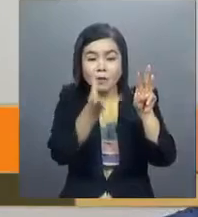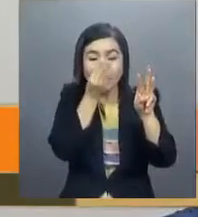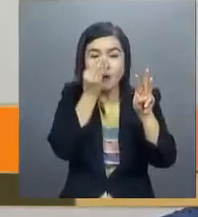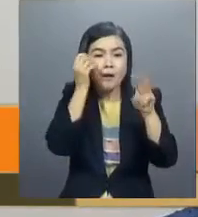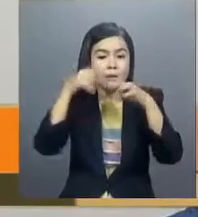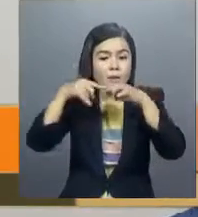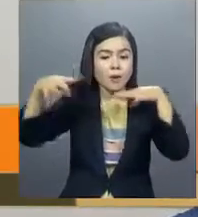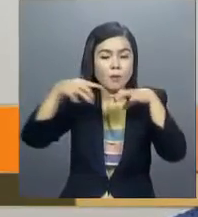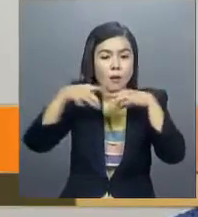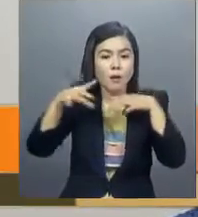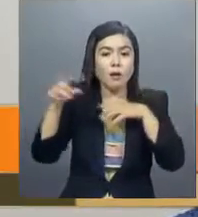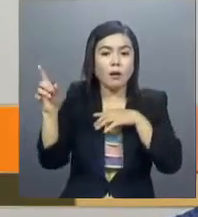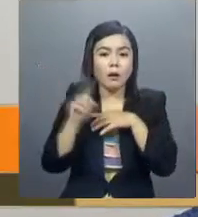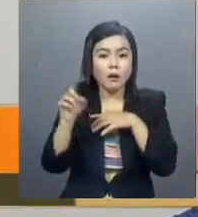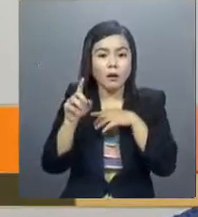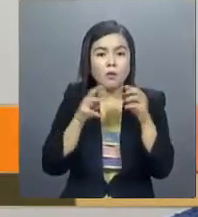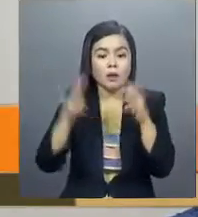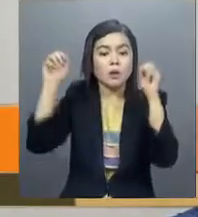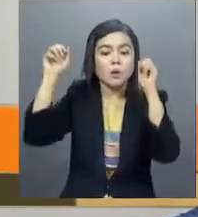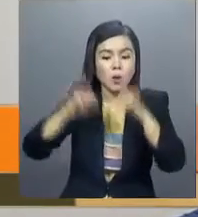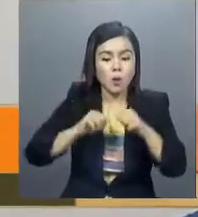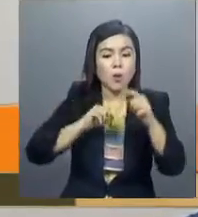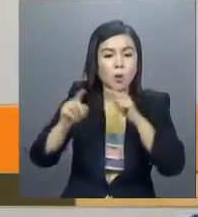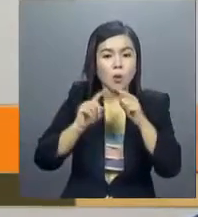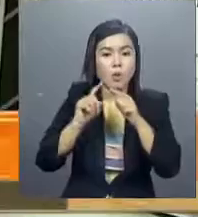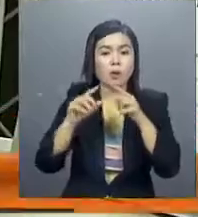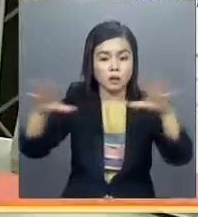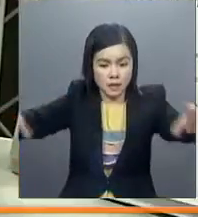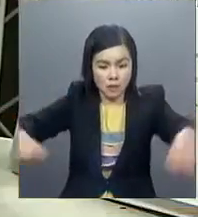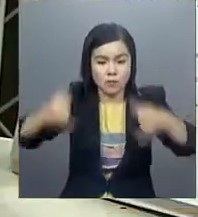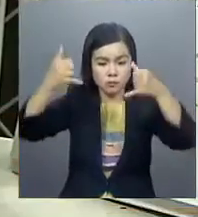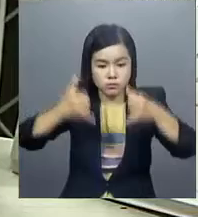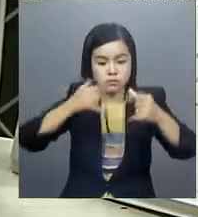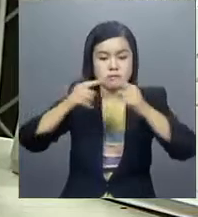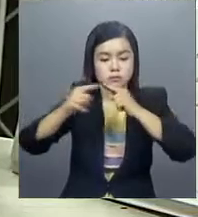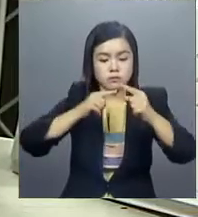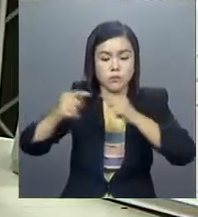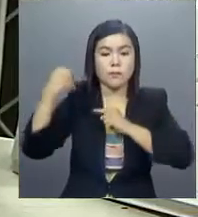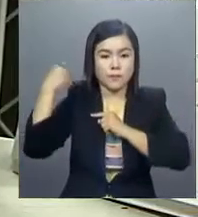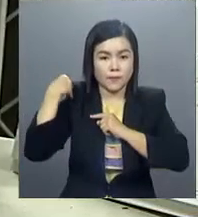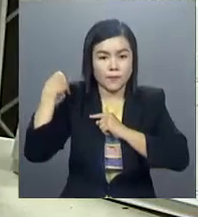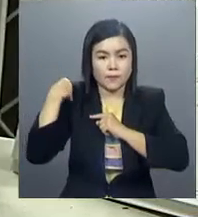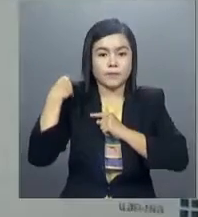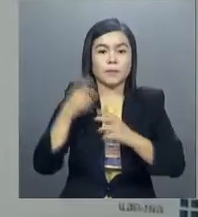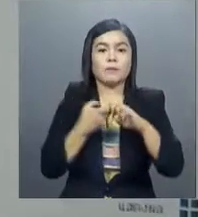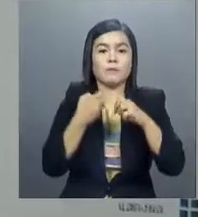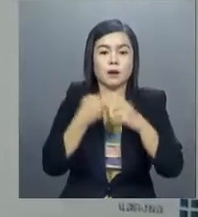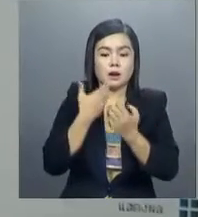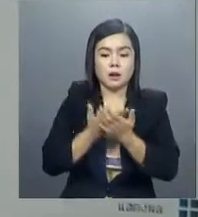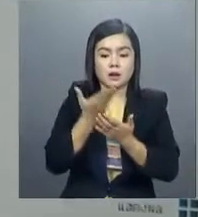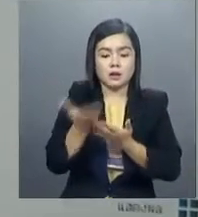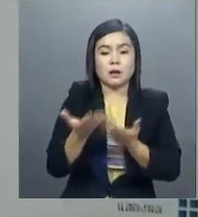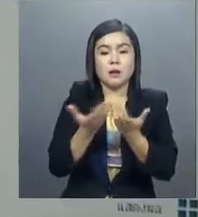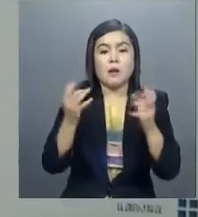ก็จะมีการตกลงมีการเรียกมาเจรจากัน นายพสิทธิ์อัศววัฒนาพรผู้อำนวย